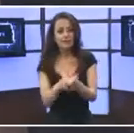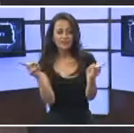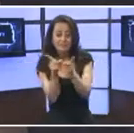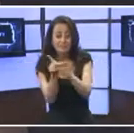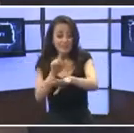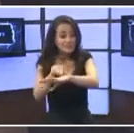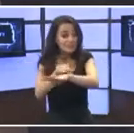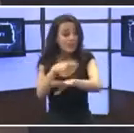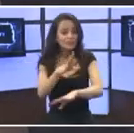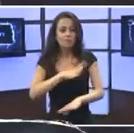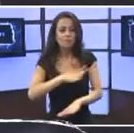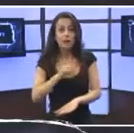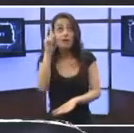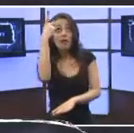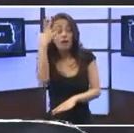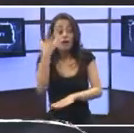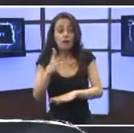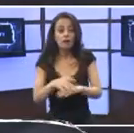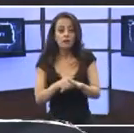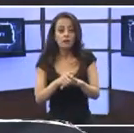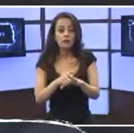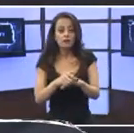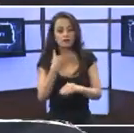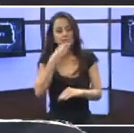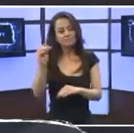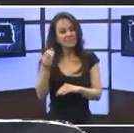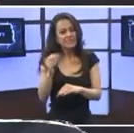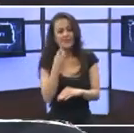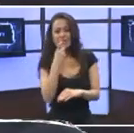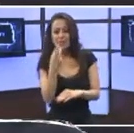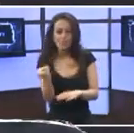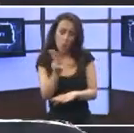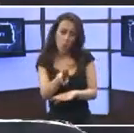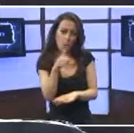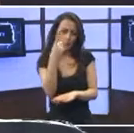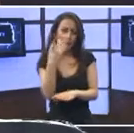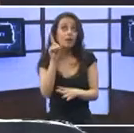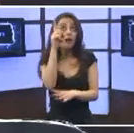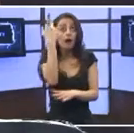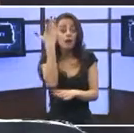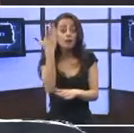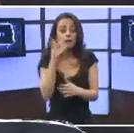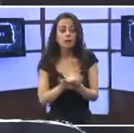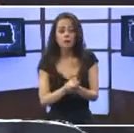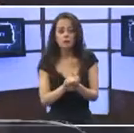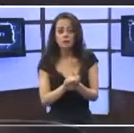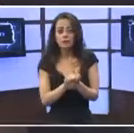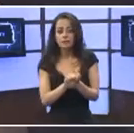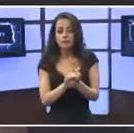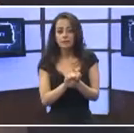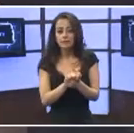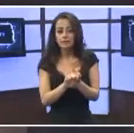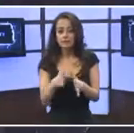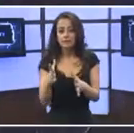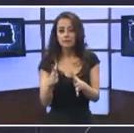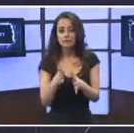oldu. Mekanı cennet olsun. Allah rahmet eylesin. Allah taksir genç yaşta affetsin gidenleri işte. Rabbim çok affedecek seviyor. Yani çok